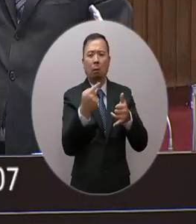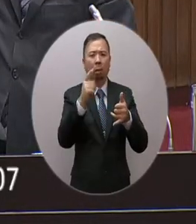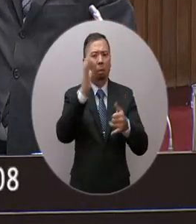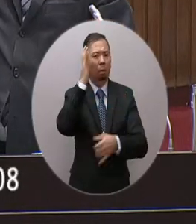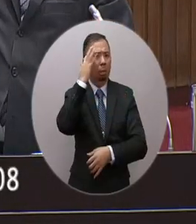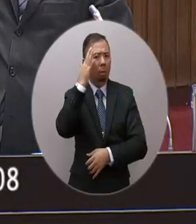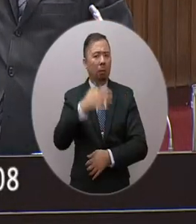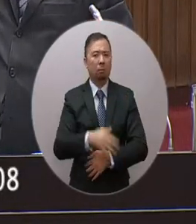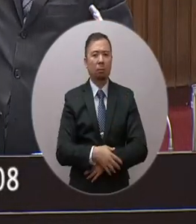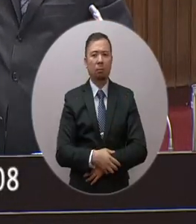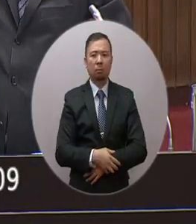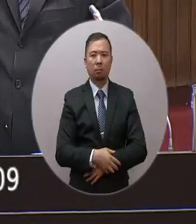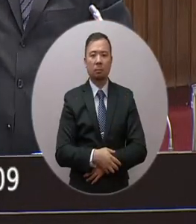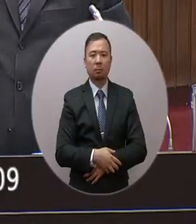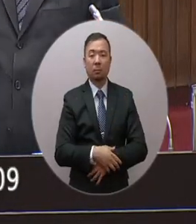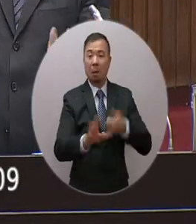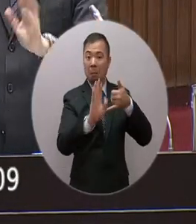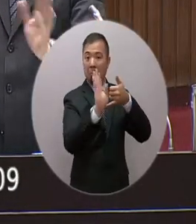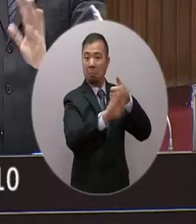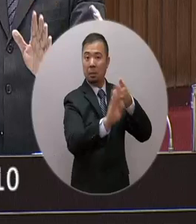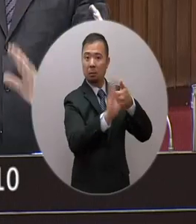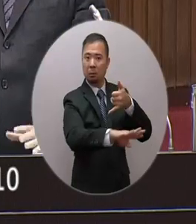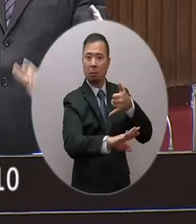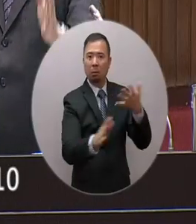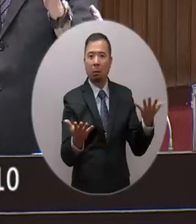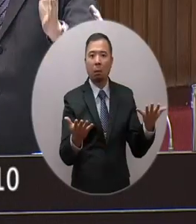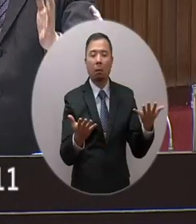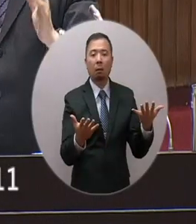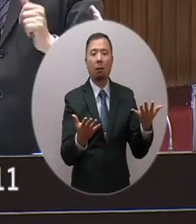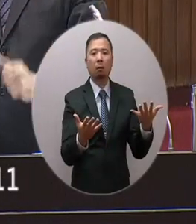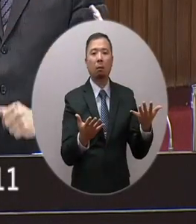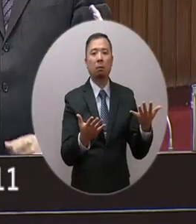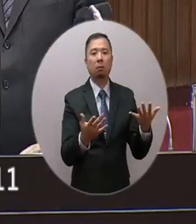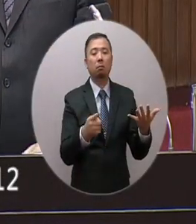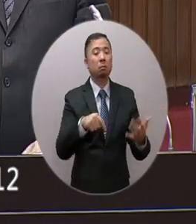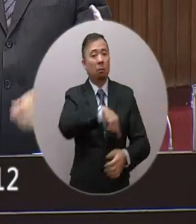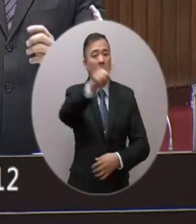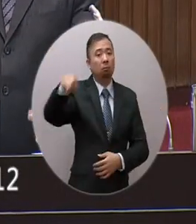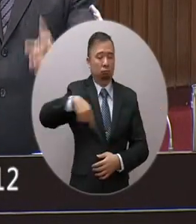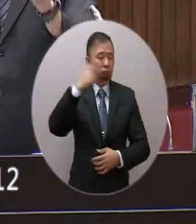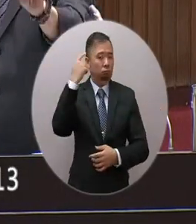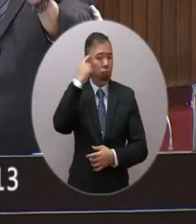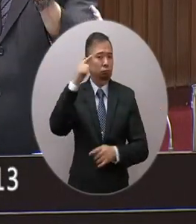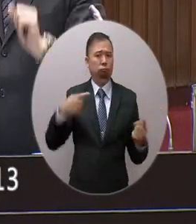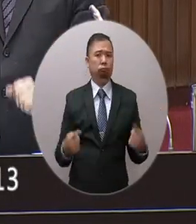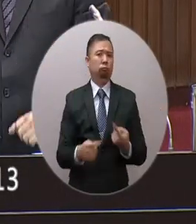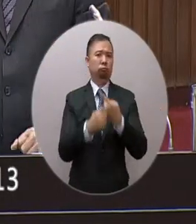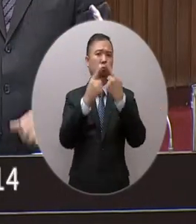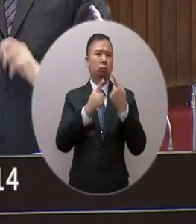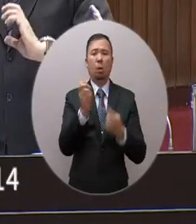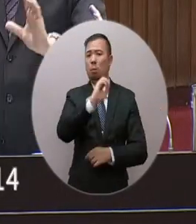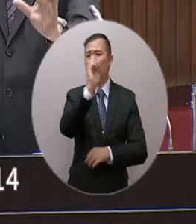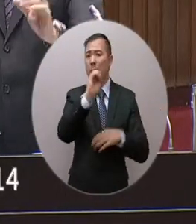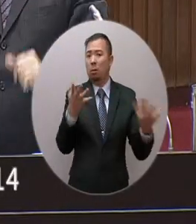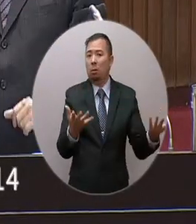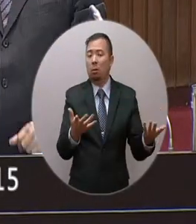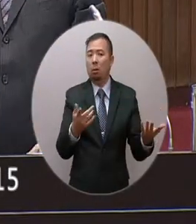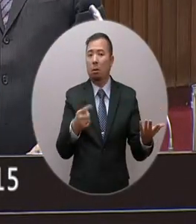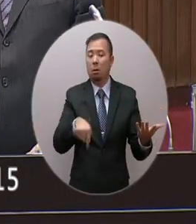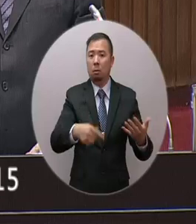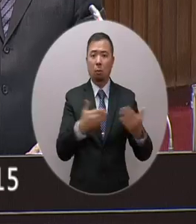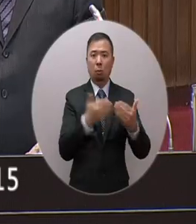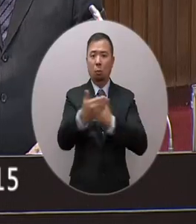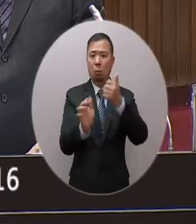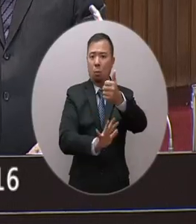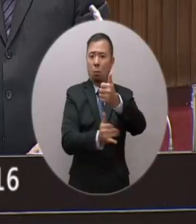屏东这边、东侧这边完全没有争议，有最大的共识。 交通委员会的客餐两边，我拢嘛当场，包